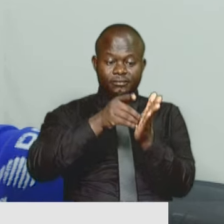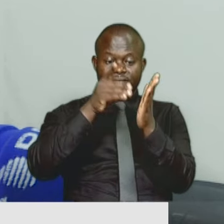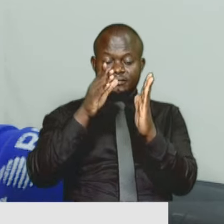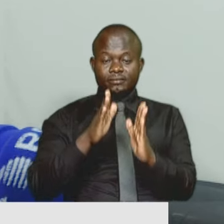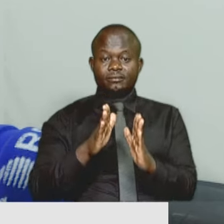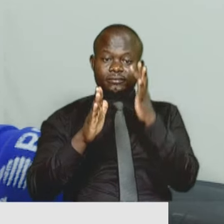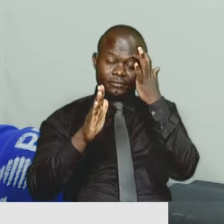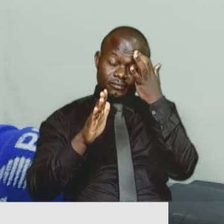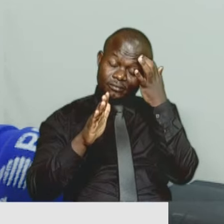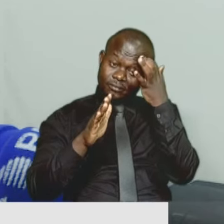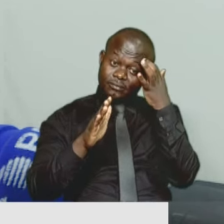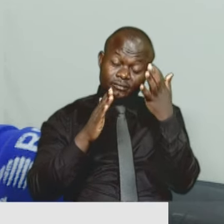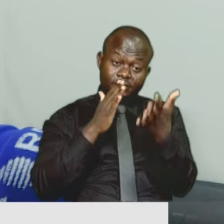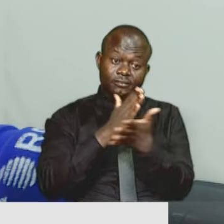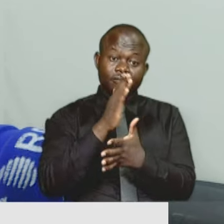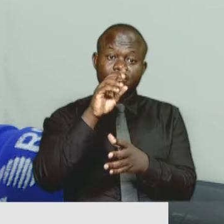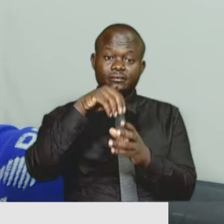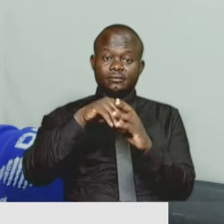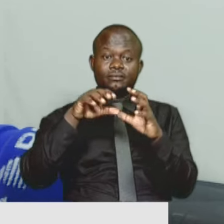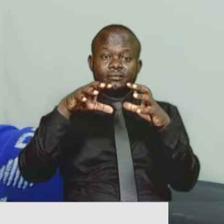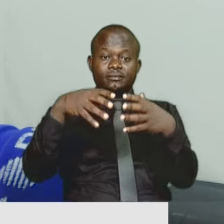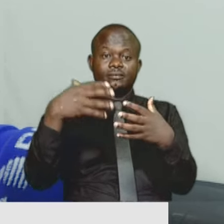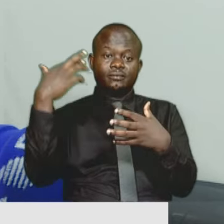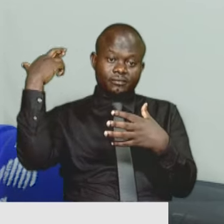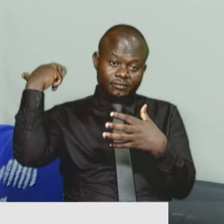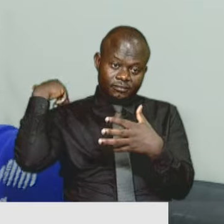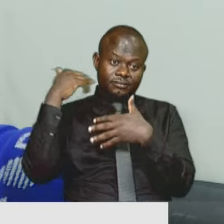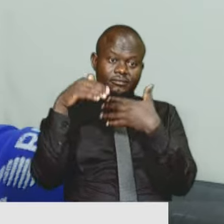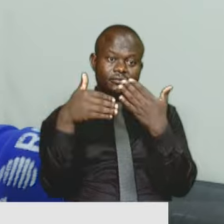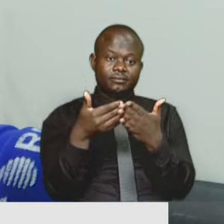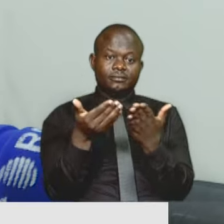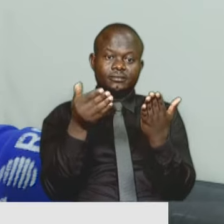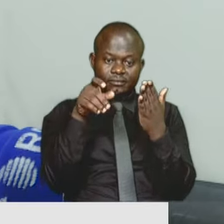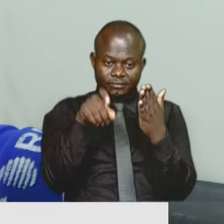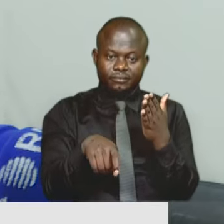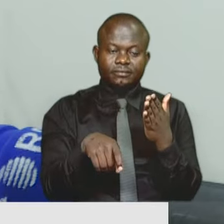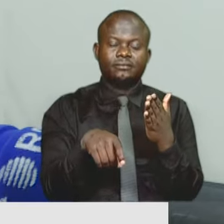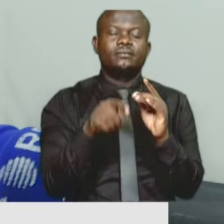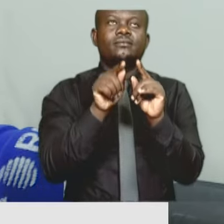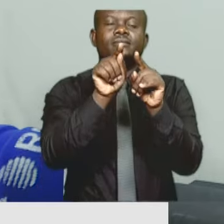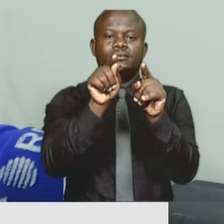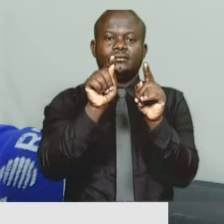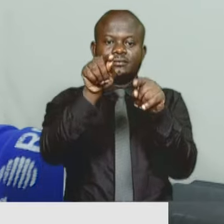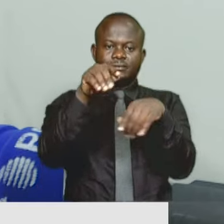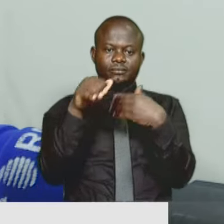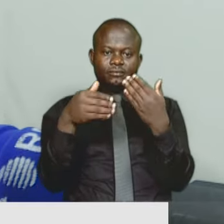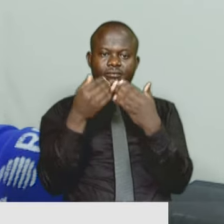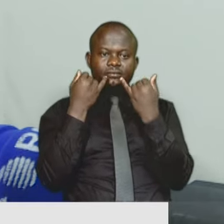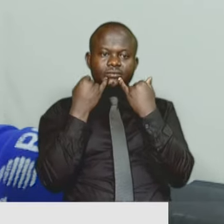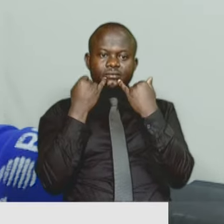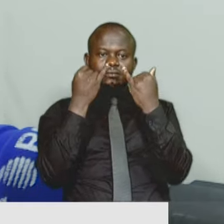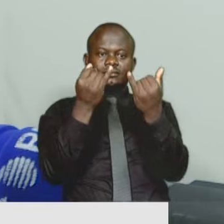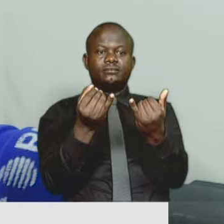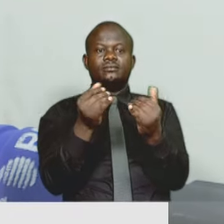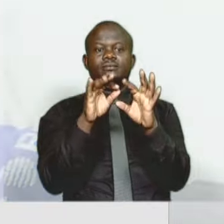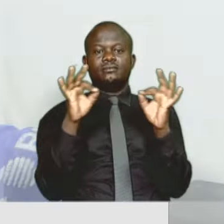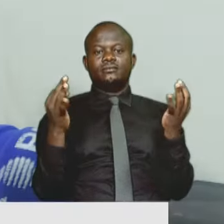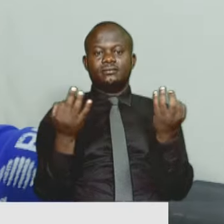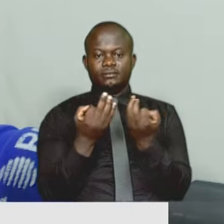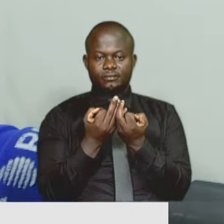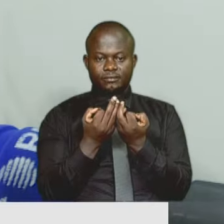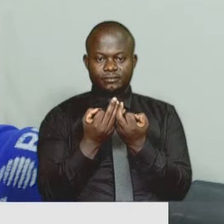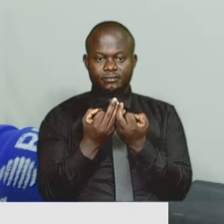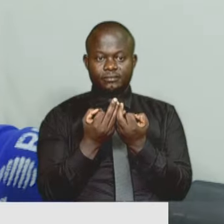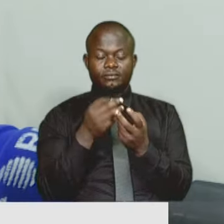n'abaganga nyine bari muri team ibishinzwe bagomba kujya kubibwira umuryango